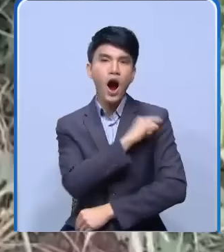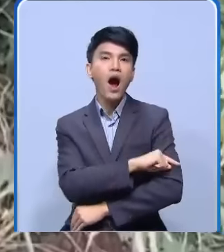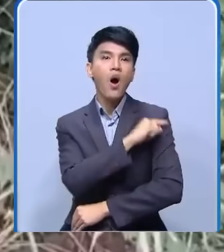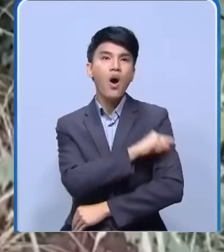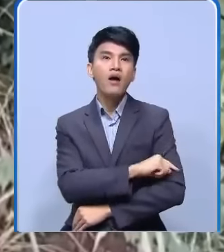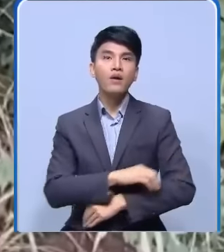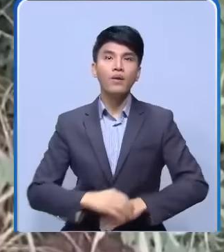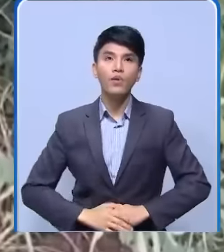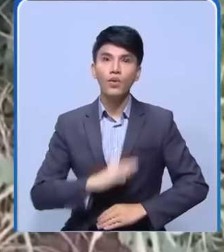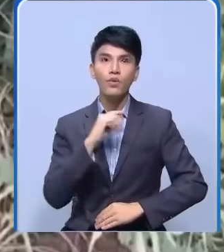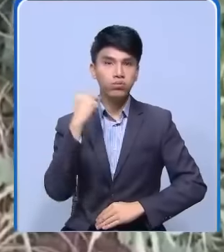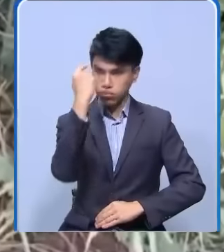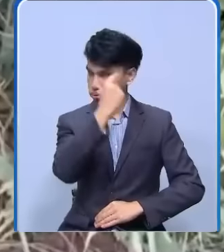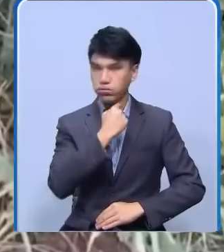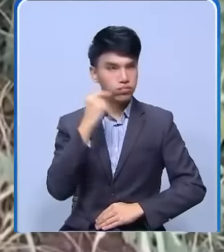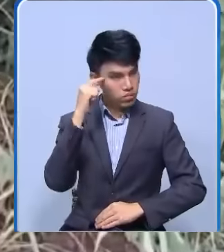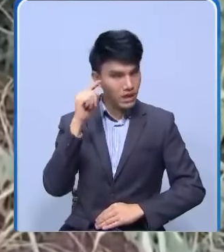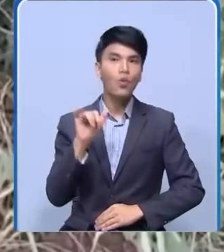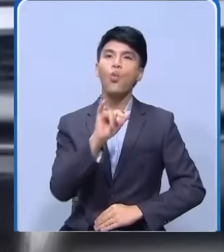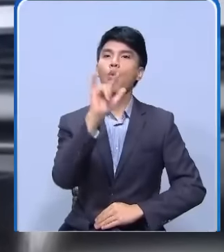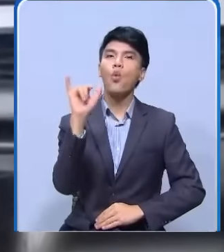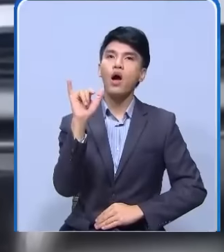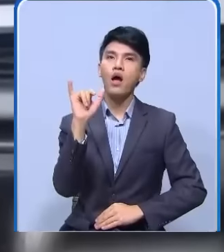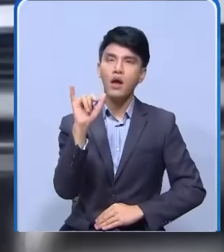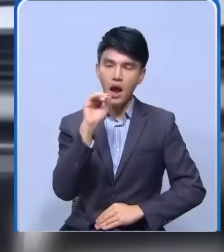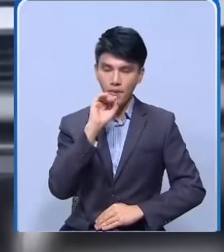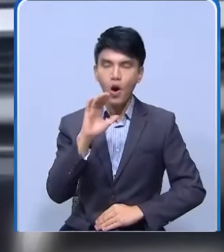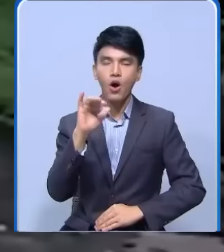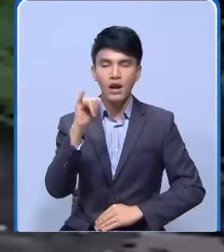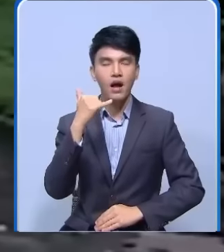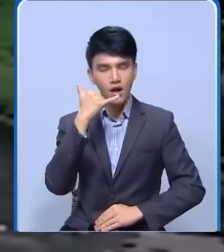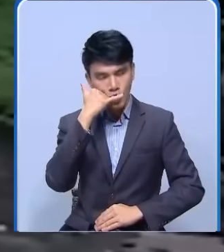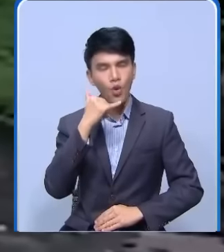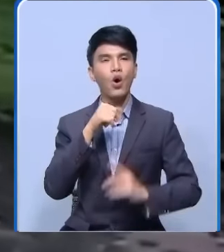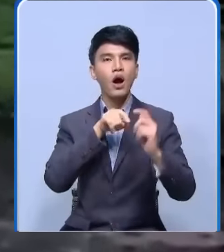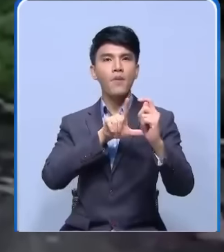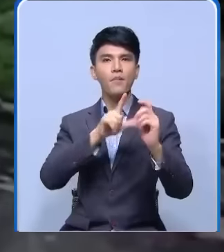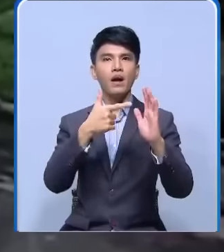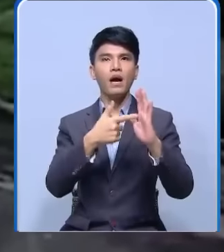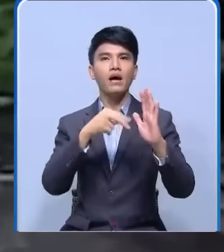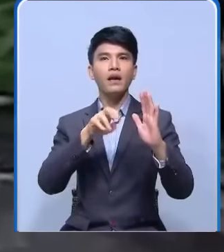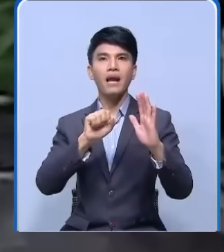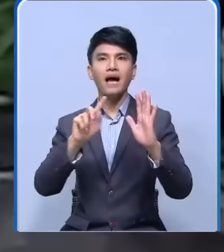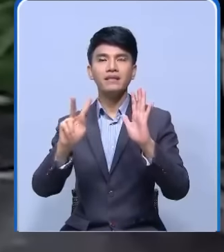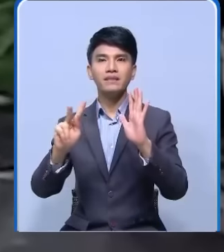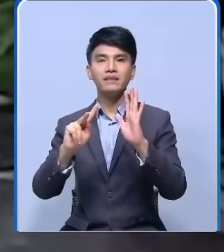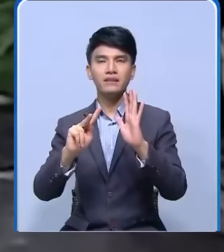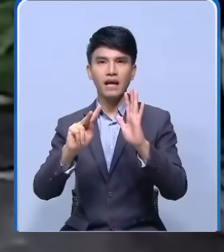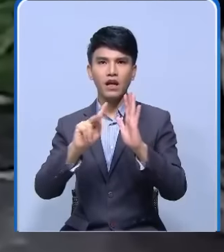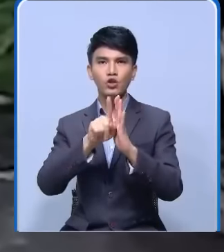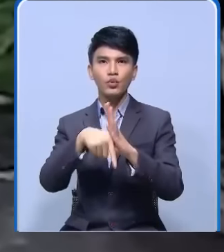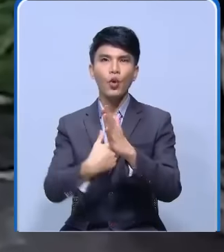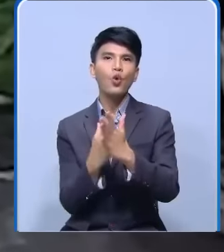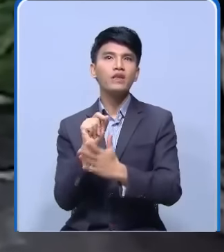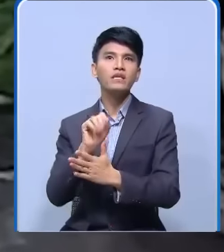ถ้าหากใครคิดว่าผู้เสียชีวิตนั้นเป็นญาติติดต่อไปได้ที่สภ.ลานสักตลอด24ชั่วโมงนะคะ คดีนี้ต้องบอกว่าตำรว